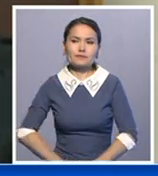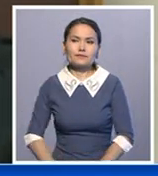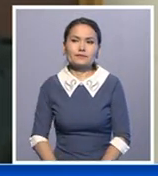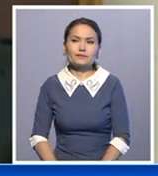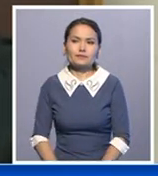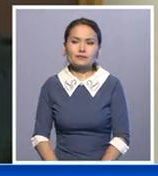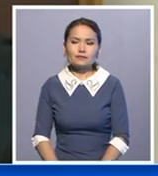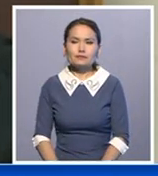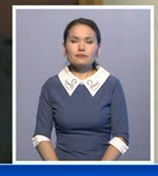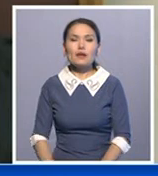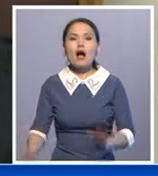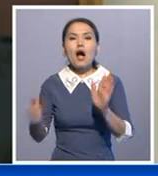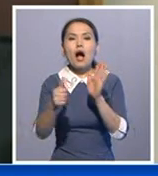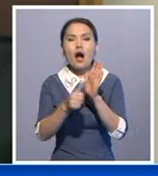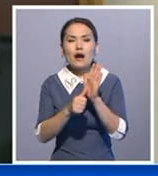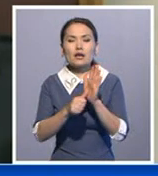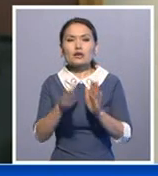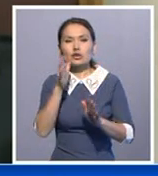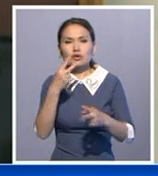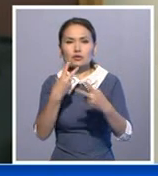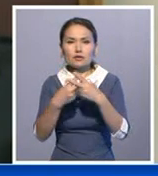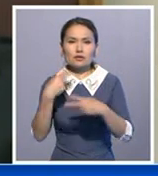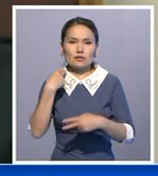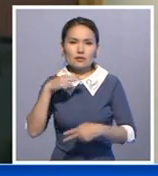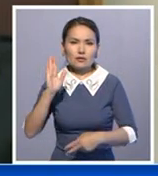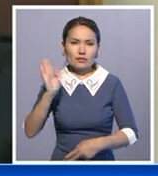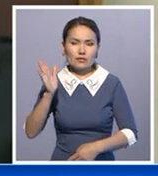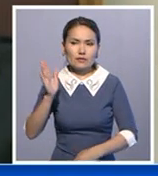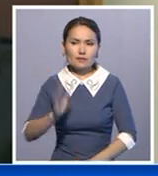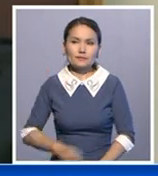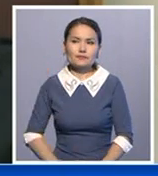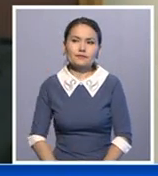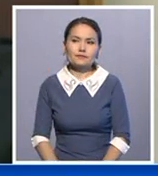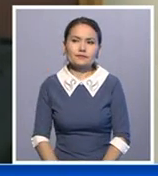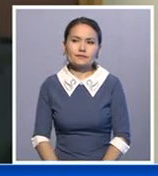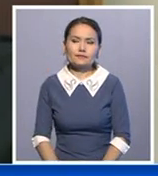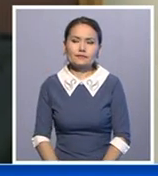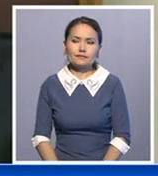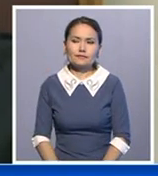сотталды. Оған 6 жыл бас бостандығынан айыру жазасы тағайындалды.